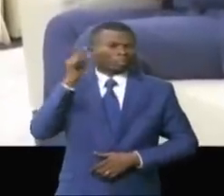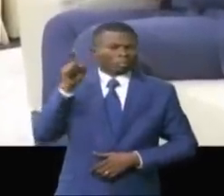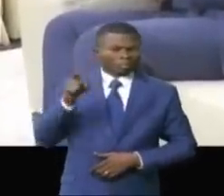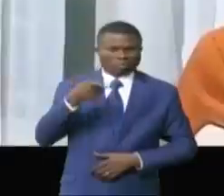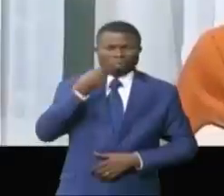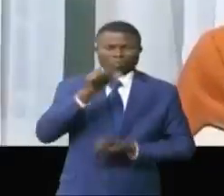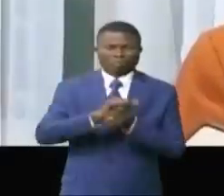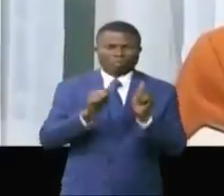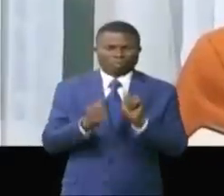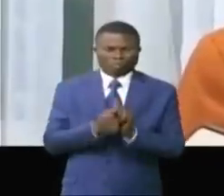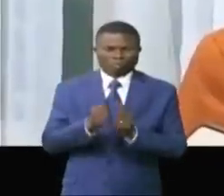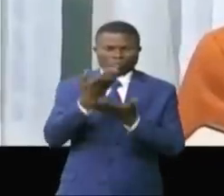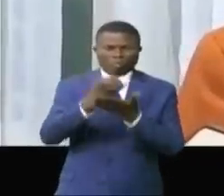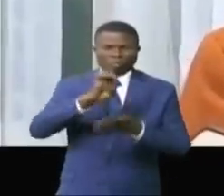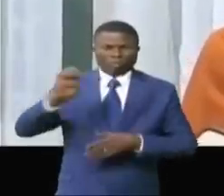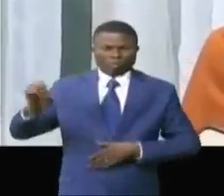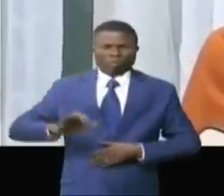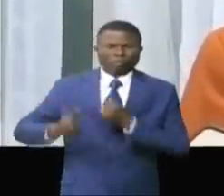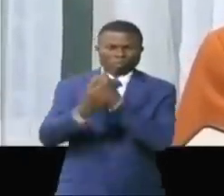de la situation dans l'est du pays,